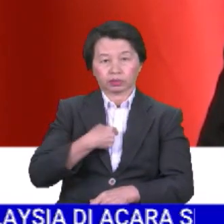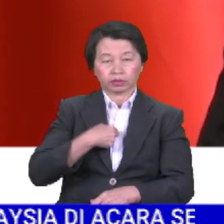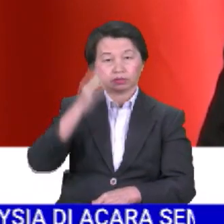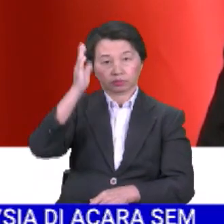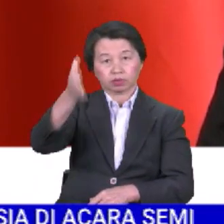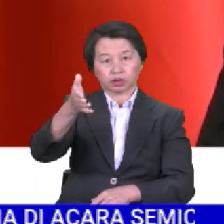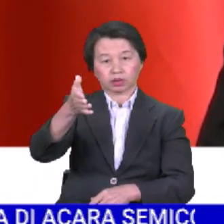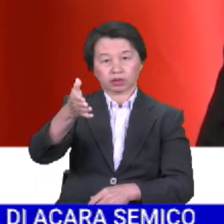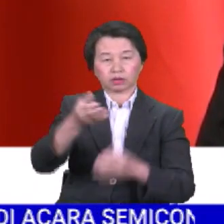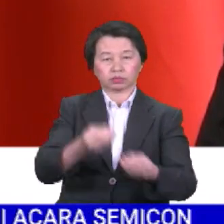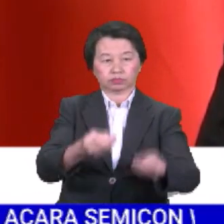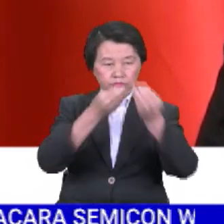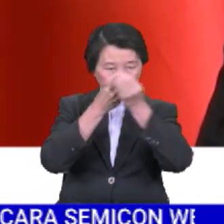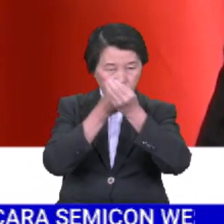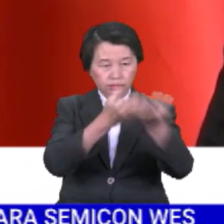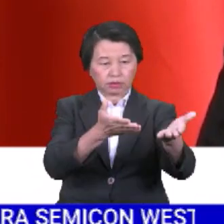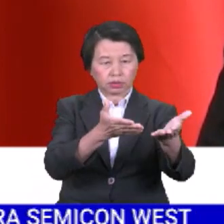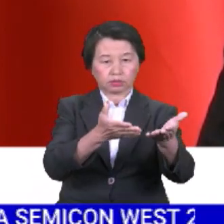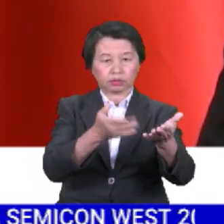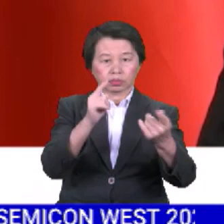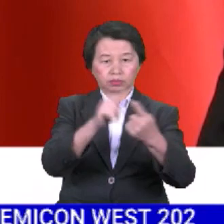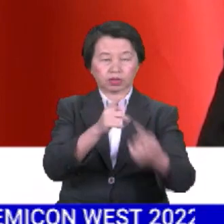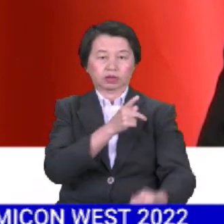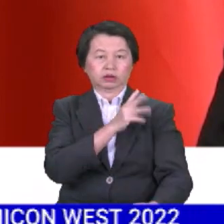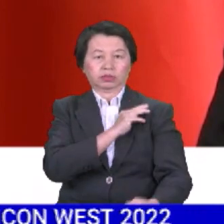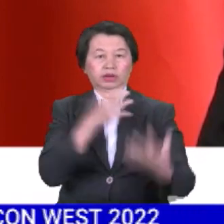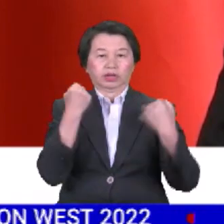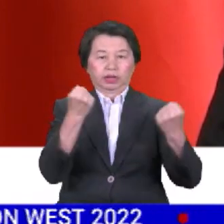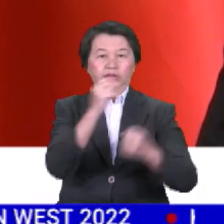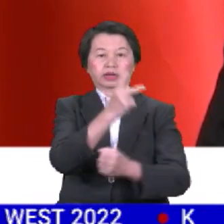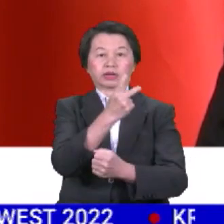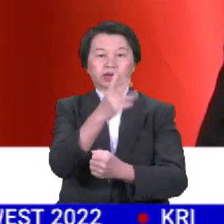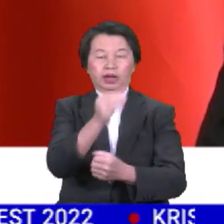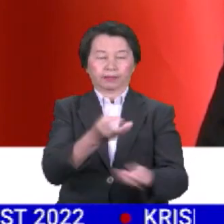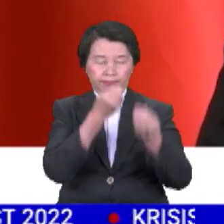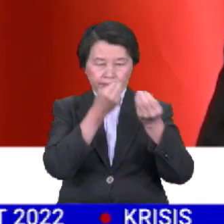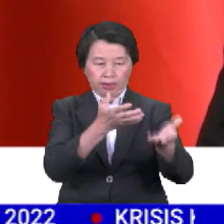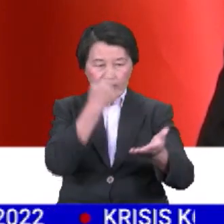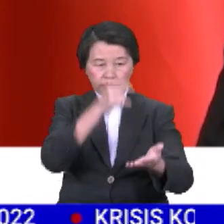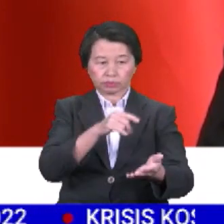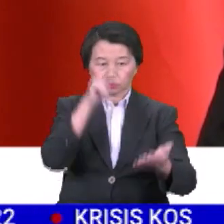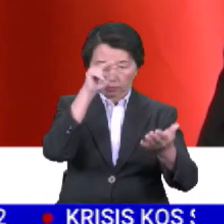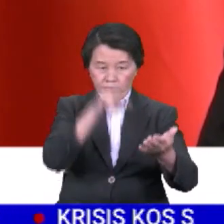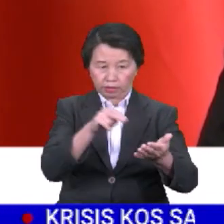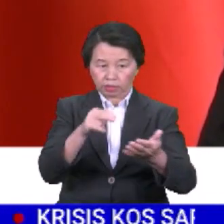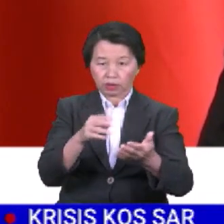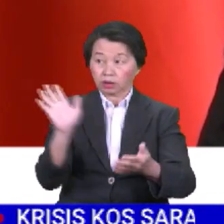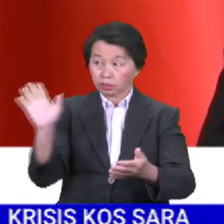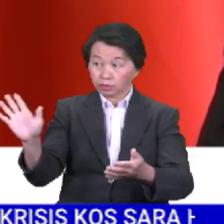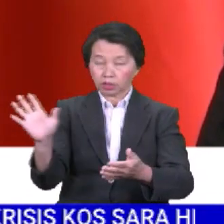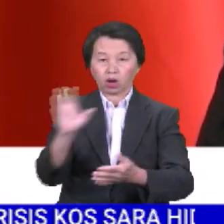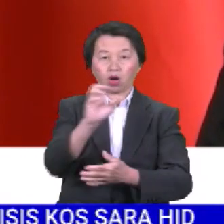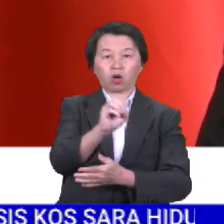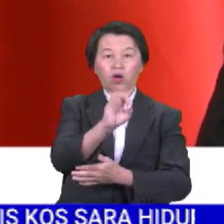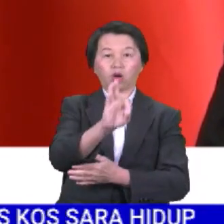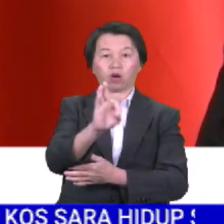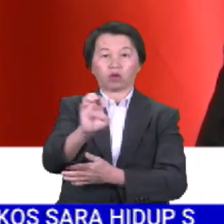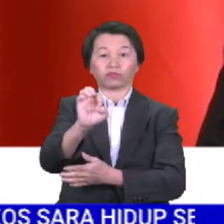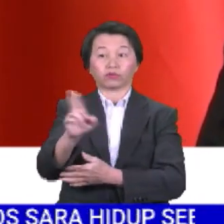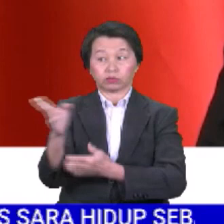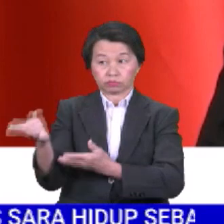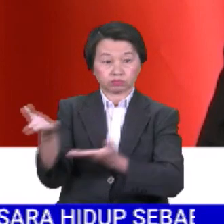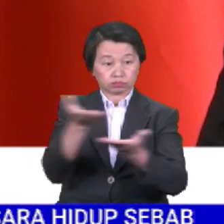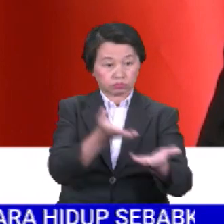akan memaklumkan perkara ini kepada Kementerian Kesihatan untuk meneliti tawaran ini selaras